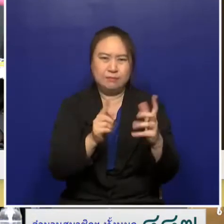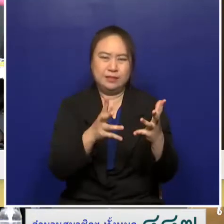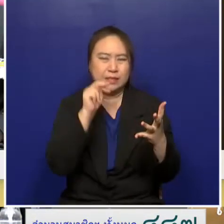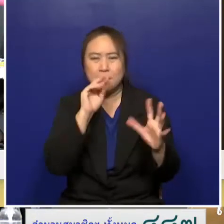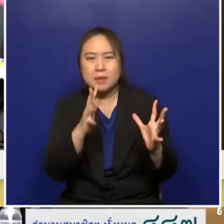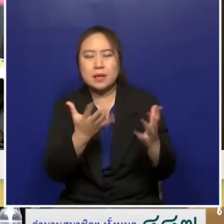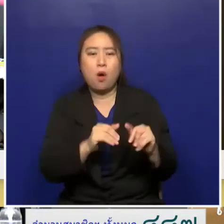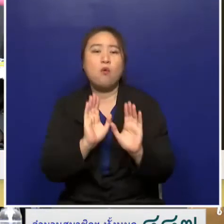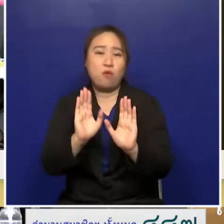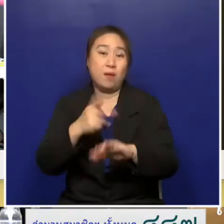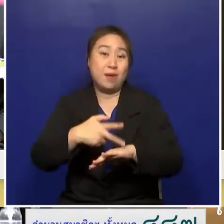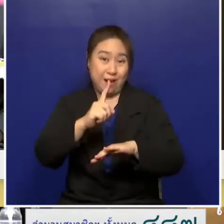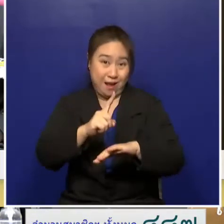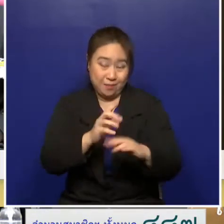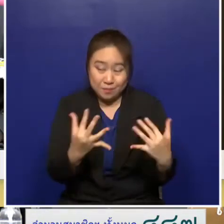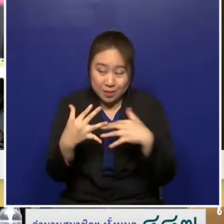วเช้าไปก